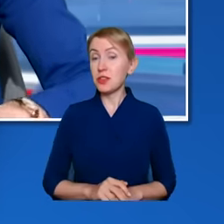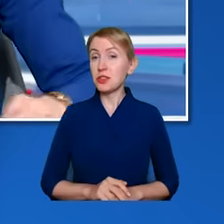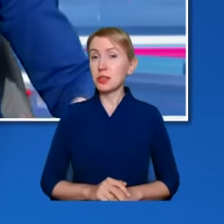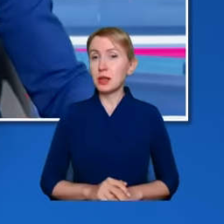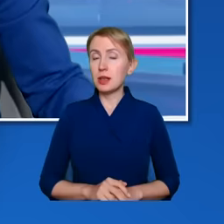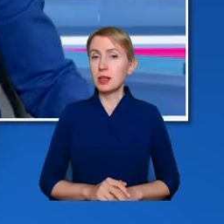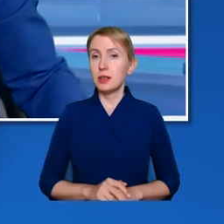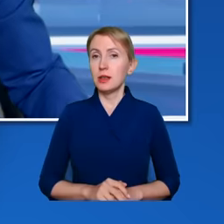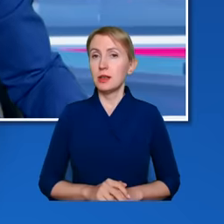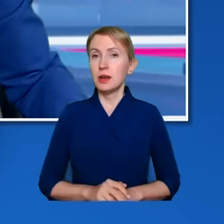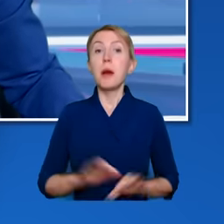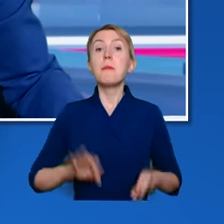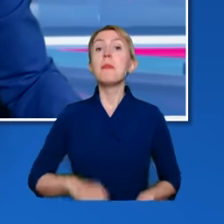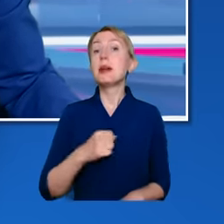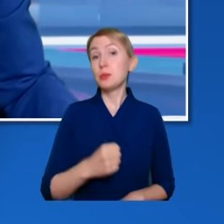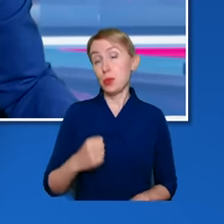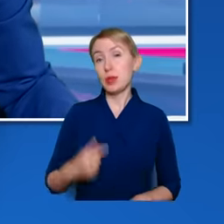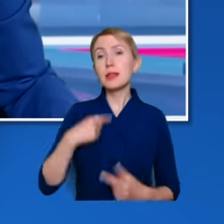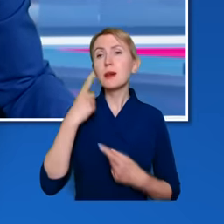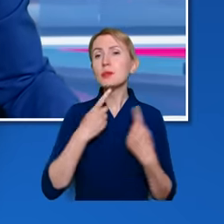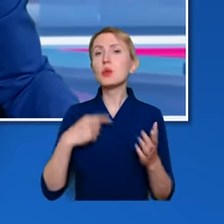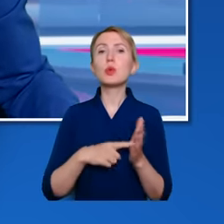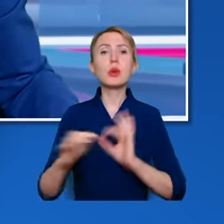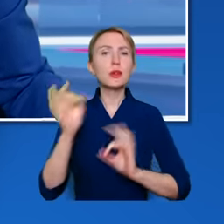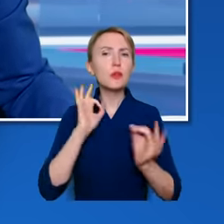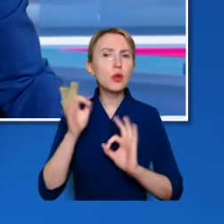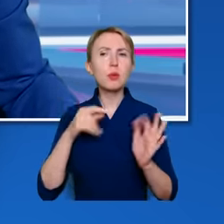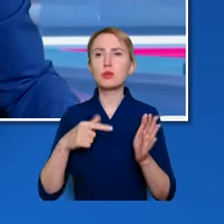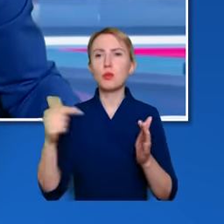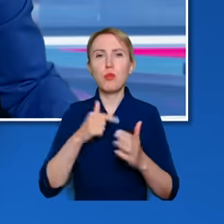Natomiast pani poseł, myślę, że to jest informacja, która się po prostu